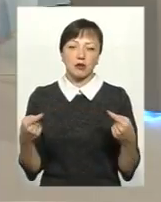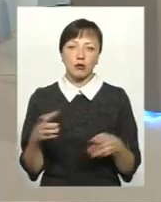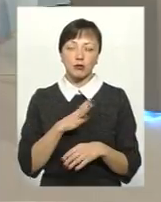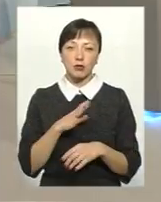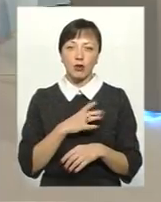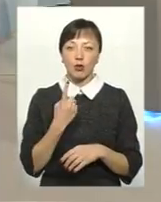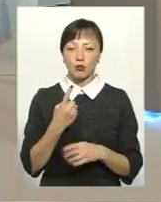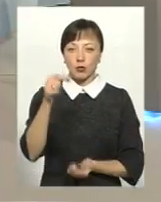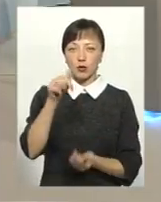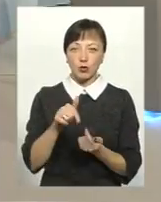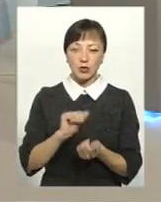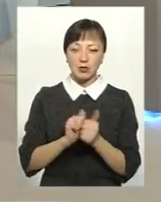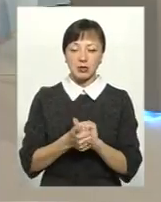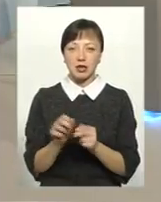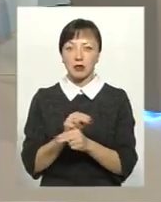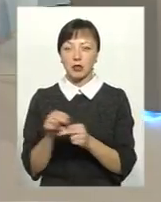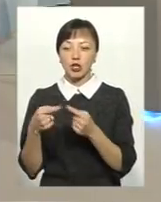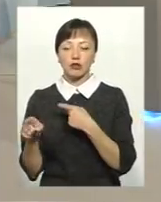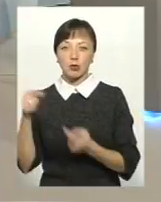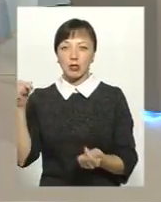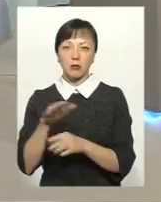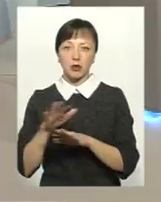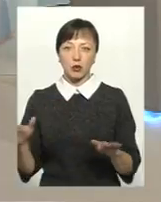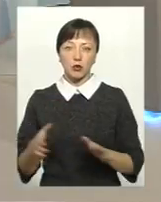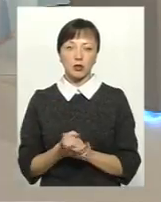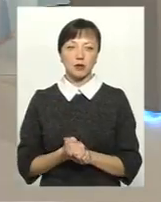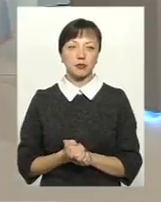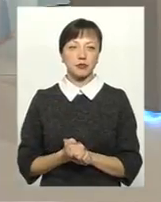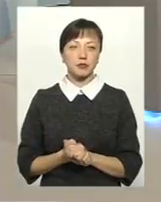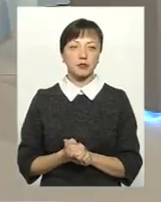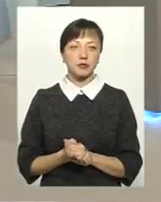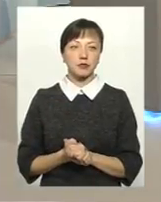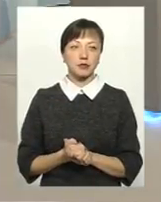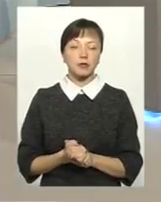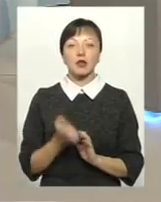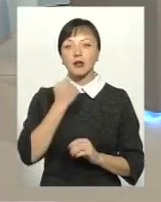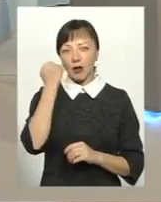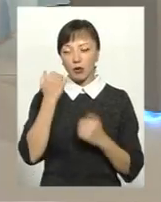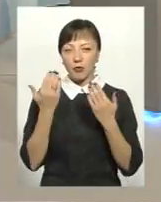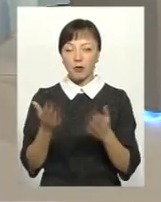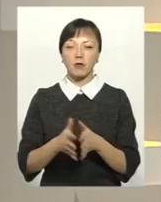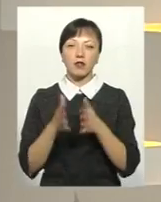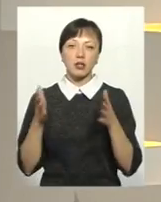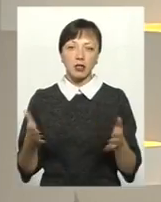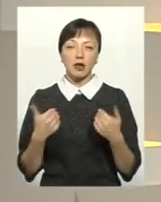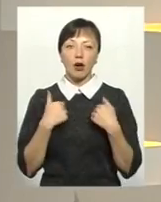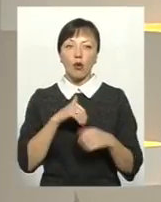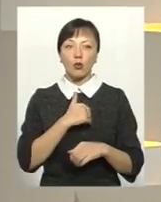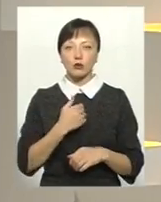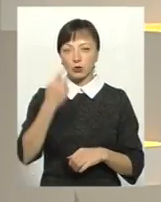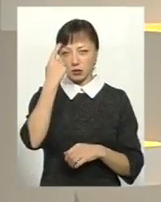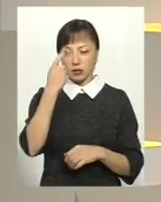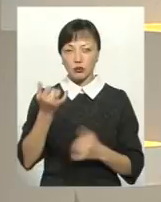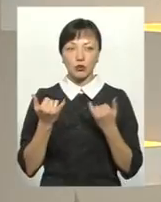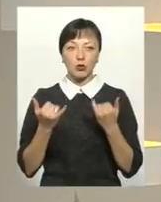одному підходить замісна терапія, іншому не підходить. От таким чином. Дякую вам велике. А я хочу нагадати,